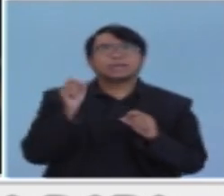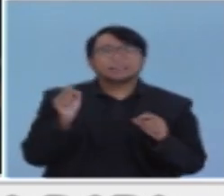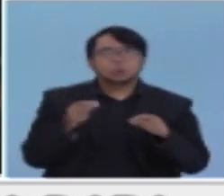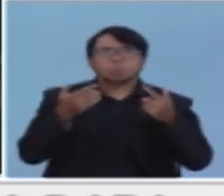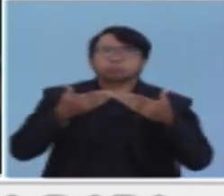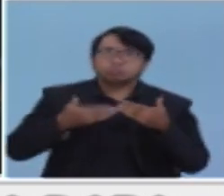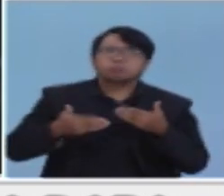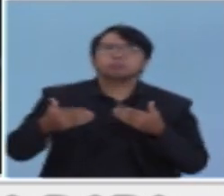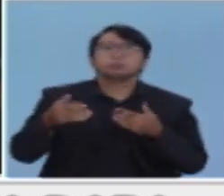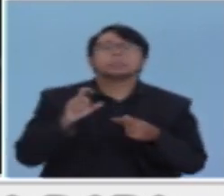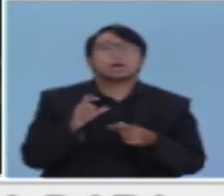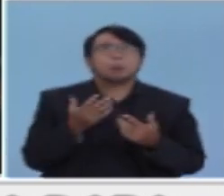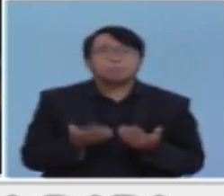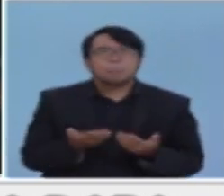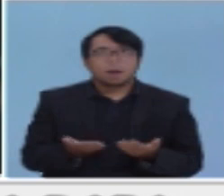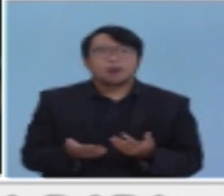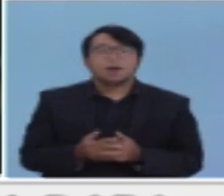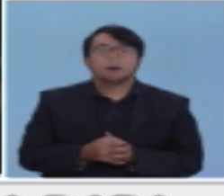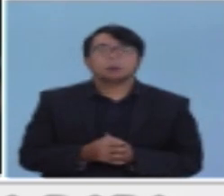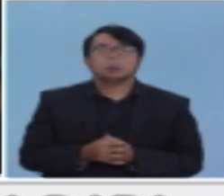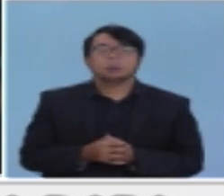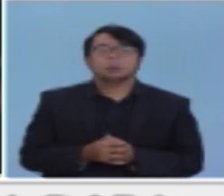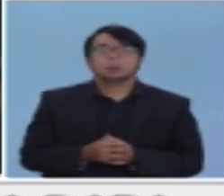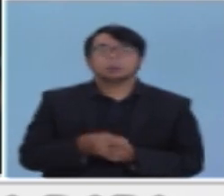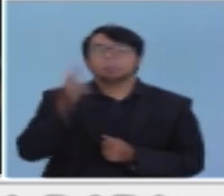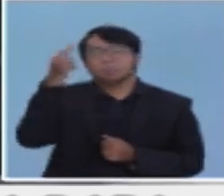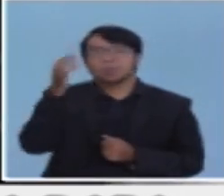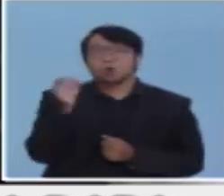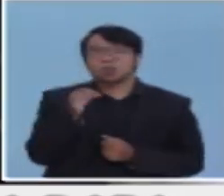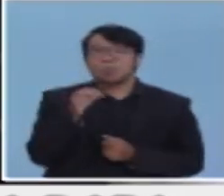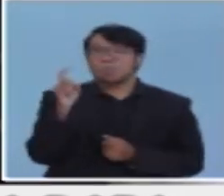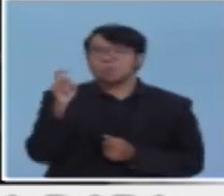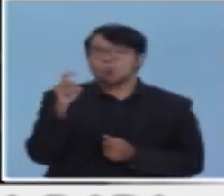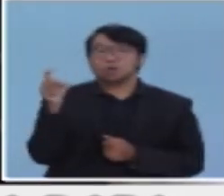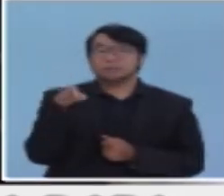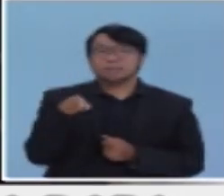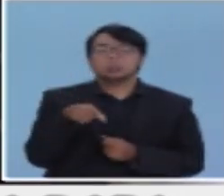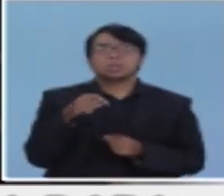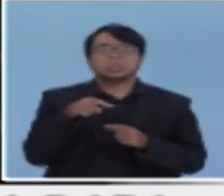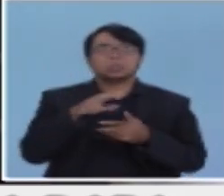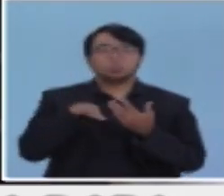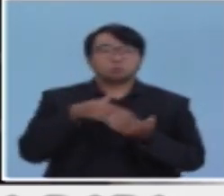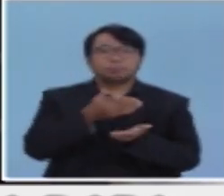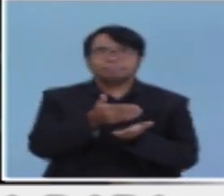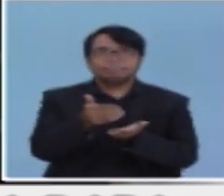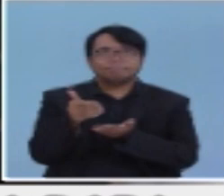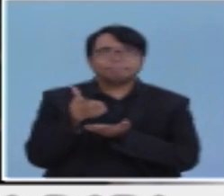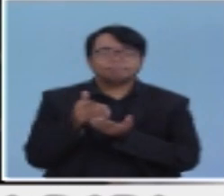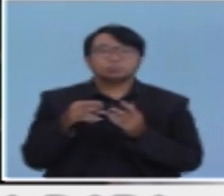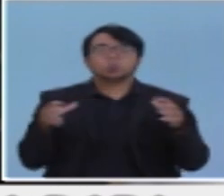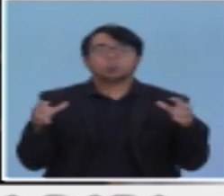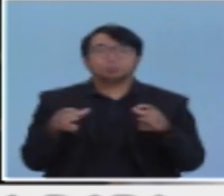begitu, Pak Bima? Pemerintah kota sudah mendata seluruh warga, kepala keluarga yang membutuhkan. Ada